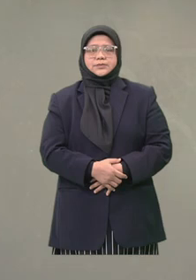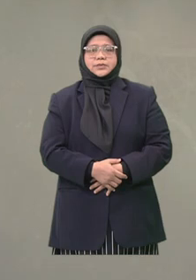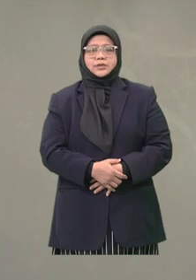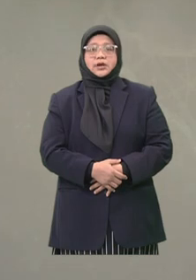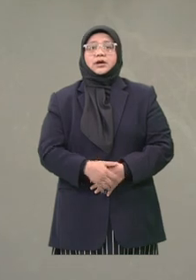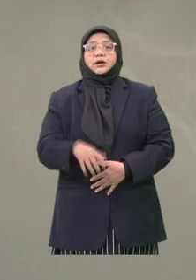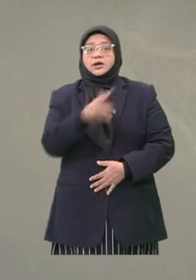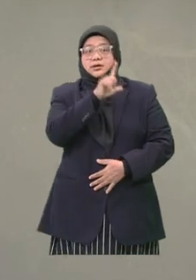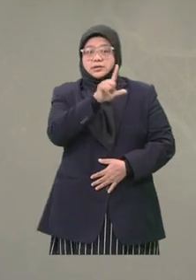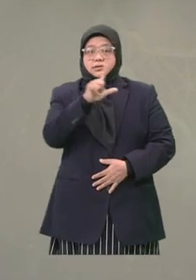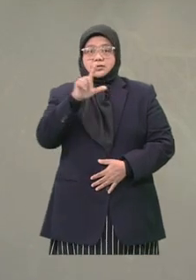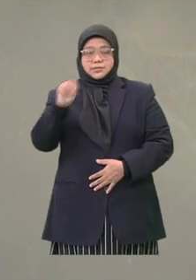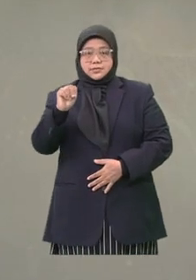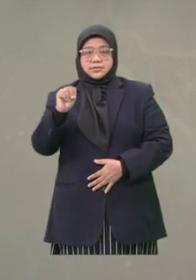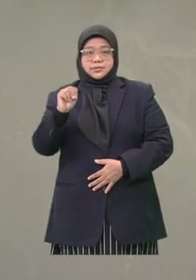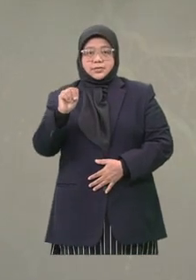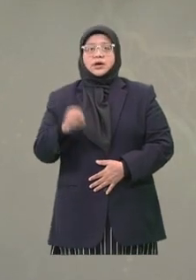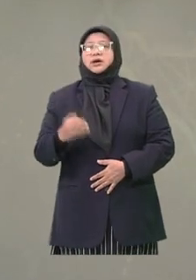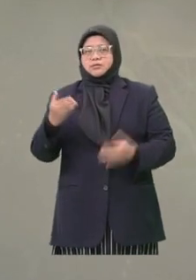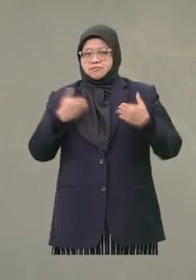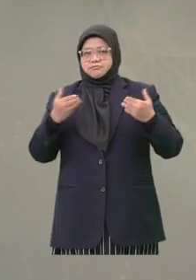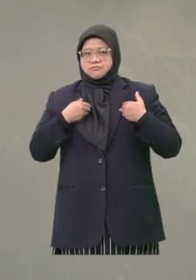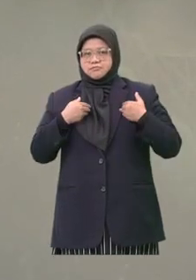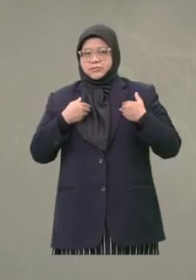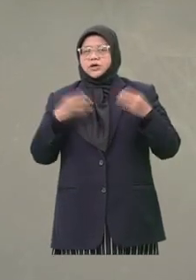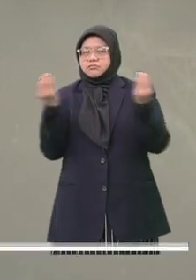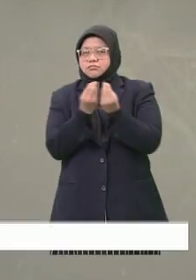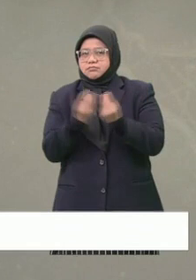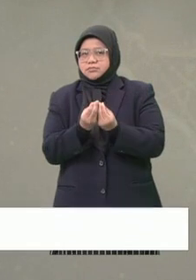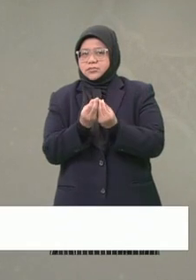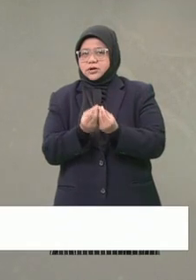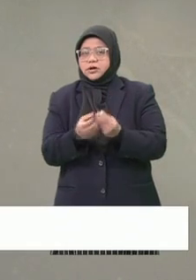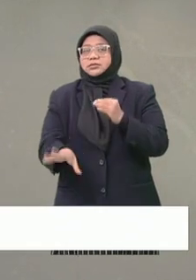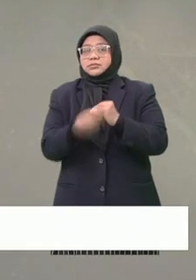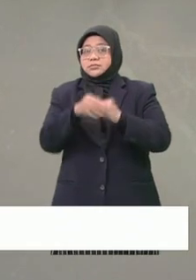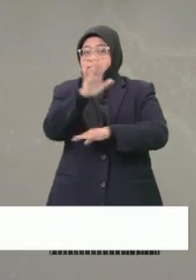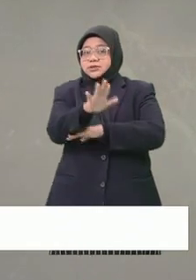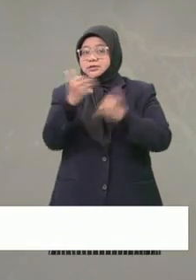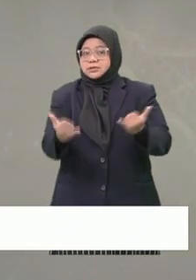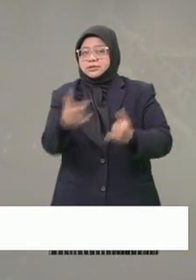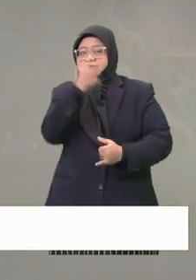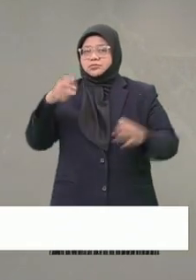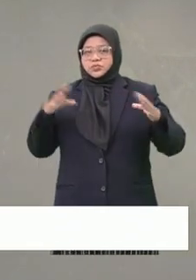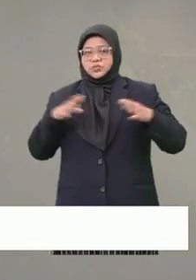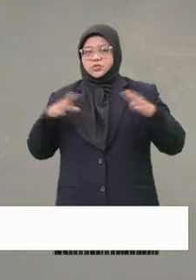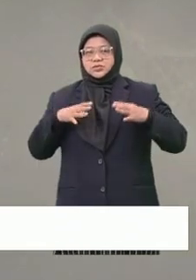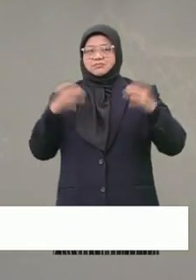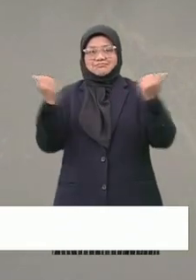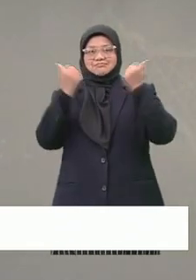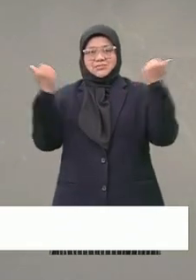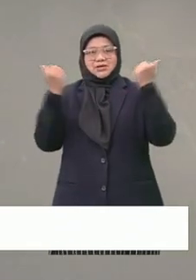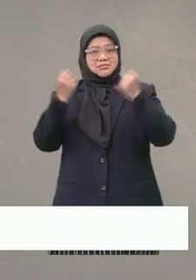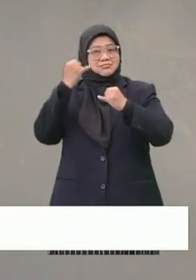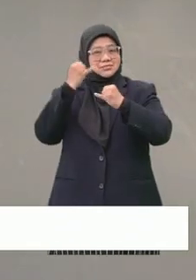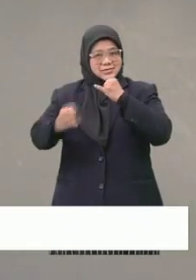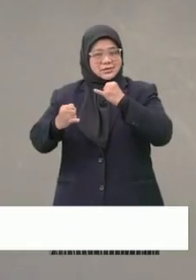Sebelum ini, Lembaga Lebuh Raya Malaysia LLM menjangkakan jumlah kenderaan bertambah di waktu petang berikutan cuti umum sempena perayaan Aidilfitri